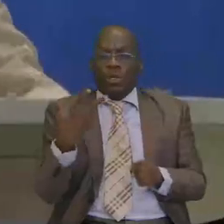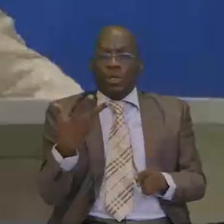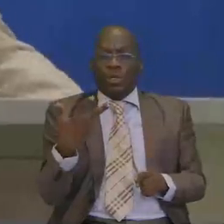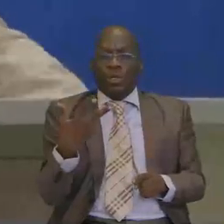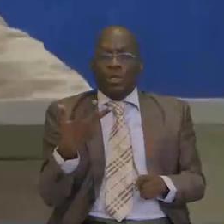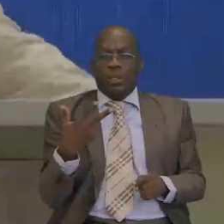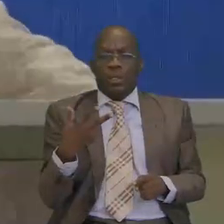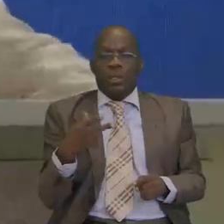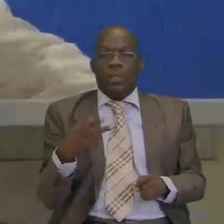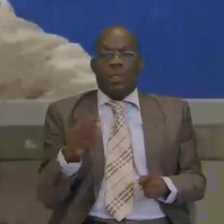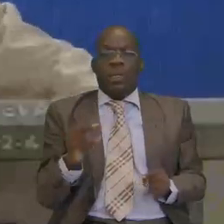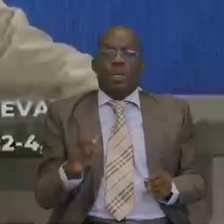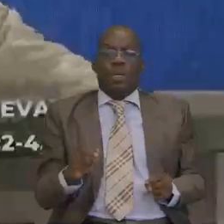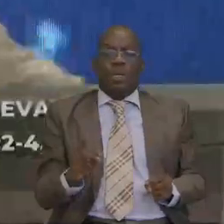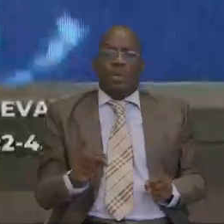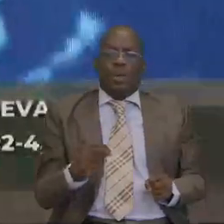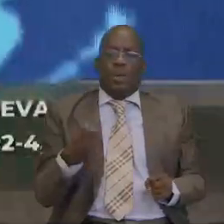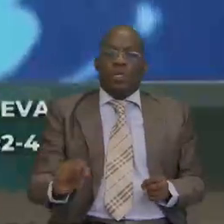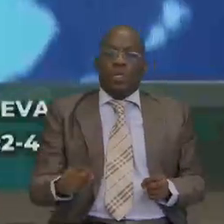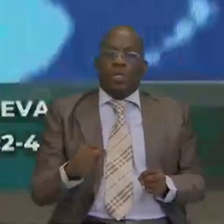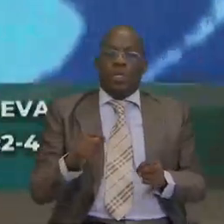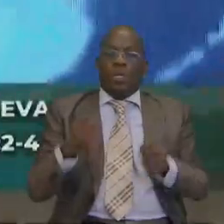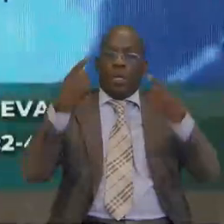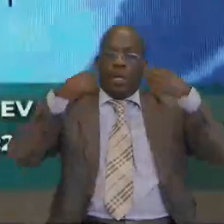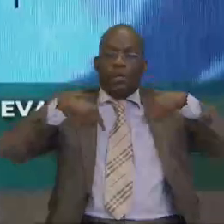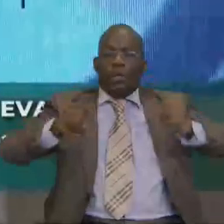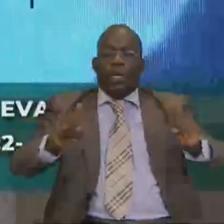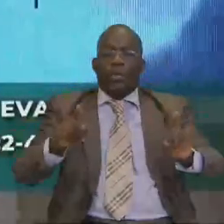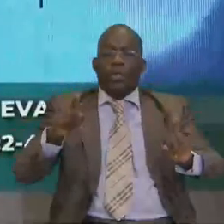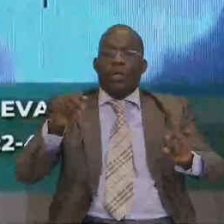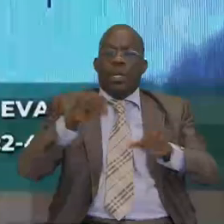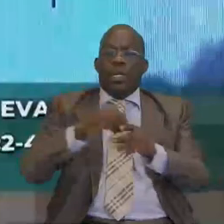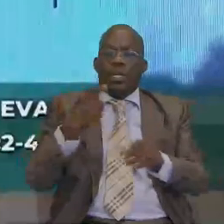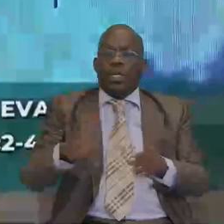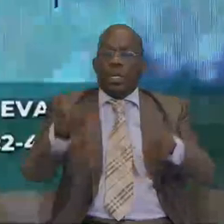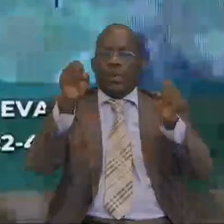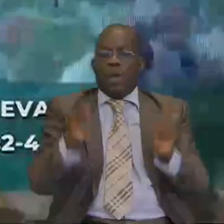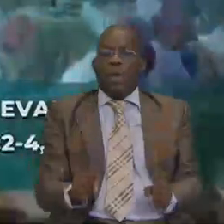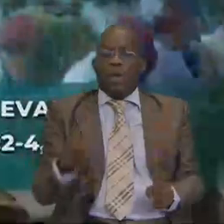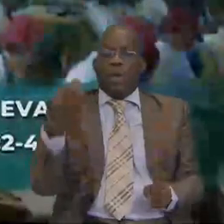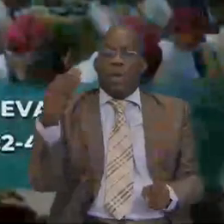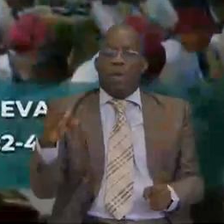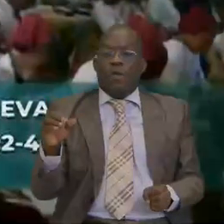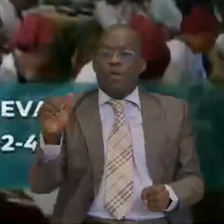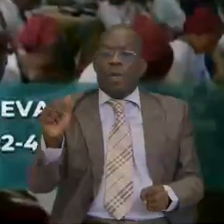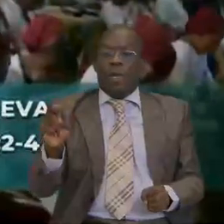La proclamation dans la puissance d'un évangéliste.